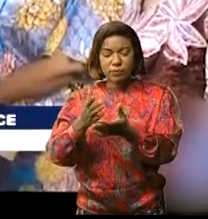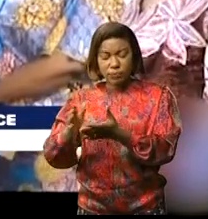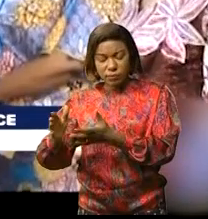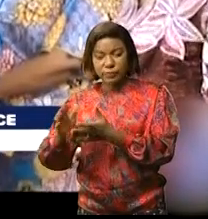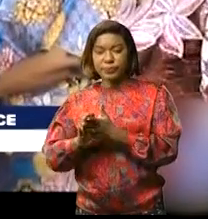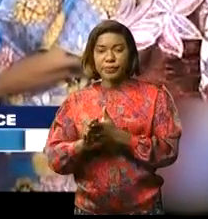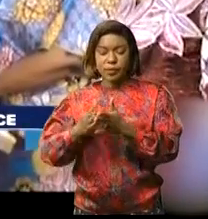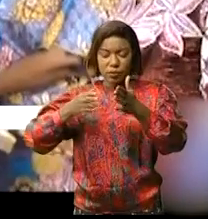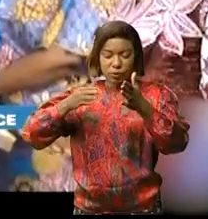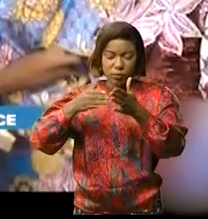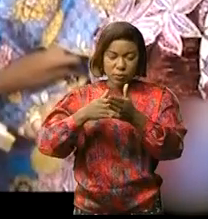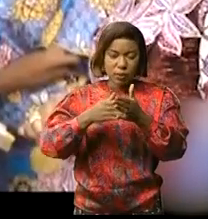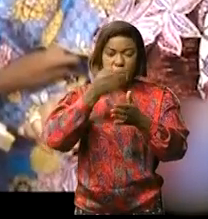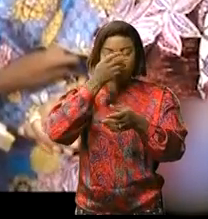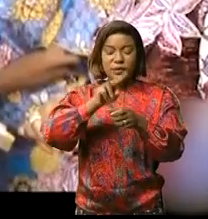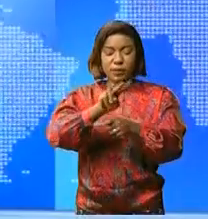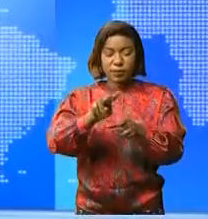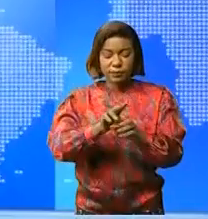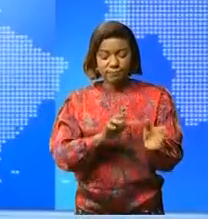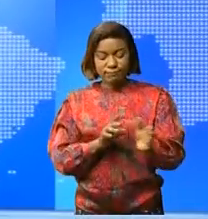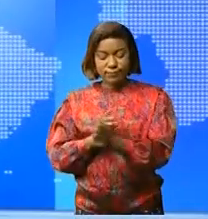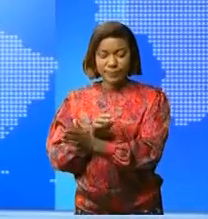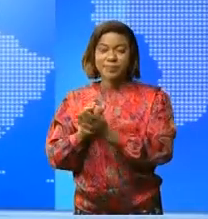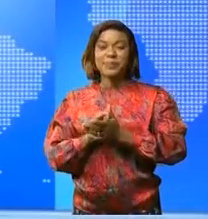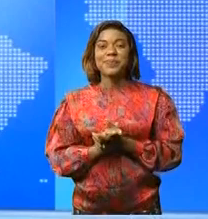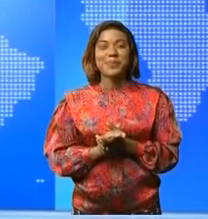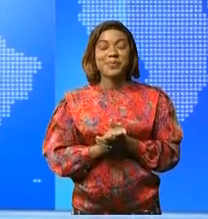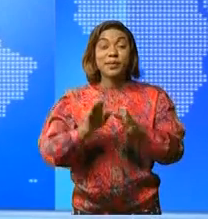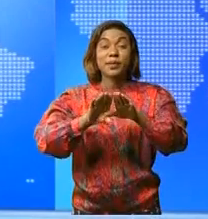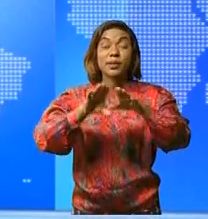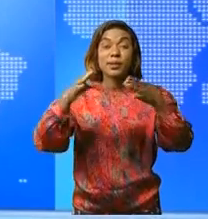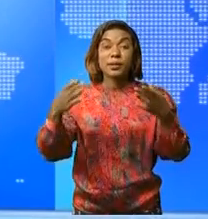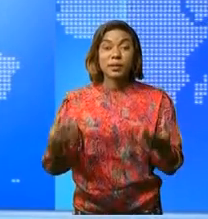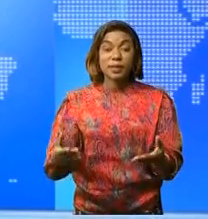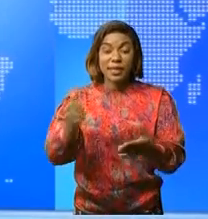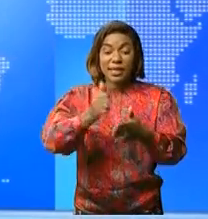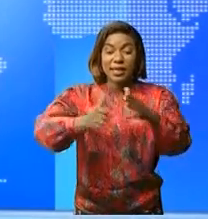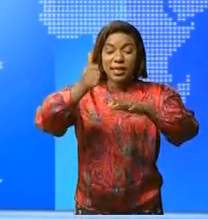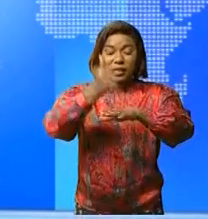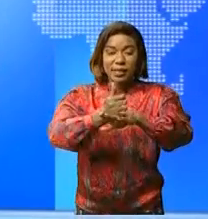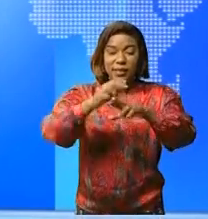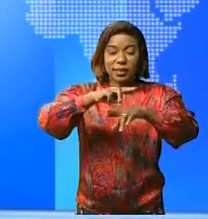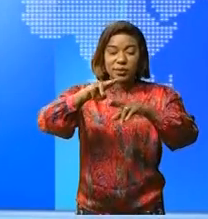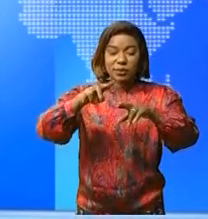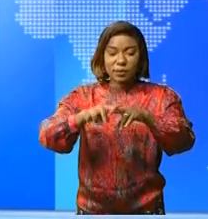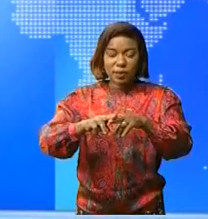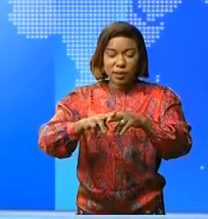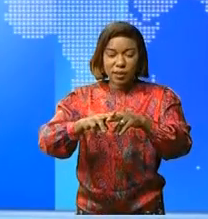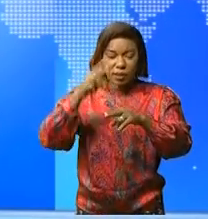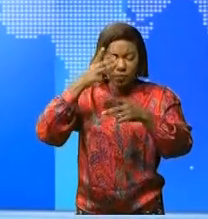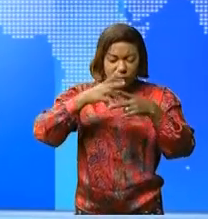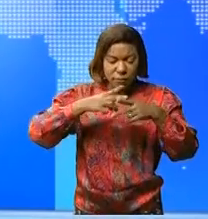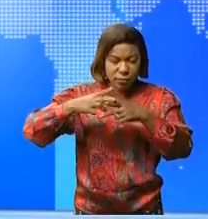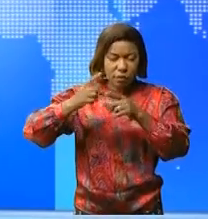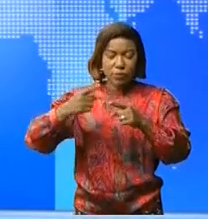multisectoriels contre la COVID-19. Il s'est ouvert un atelier national sur la gestion des conflits et